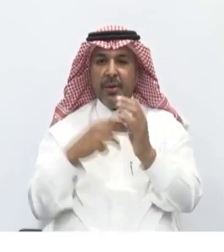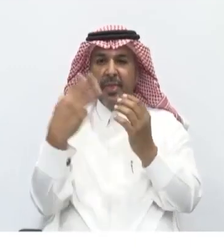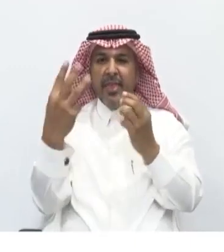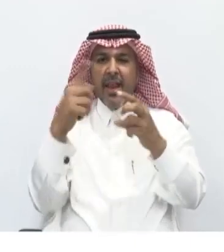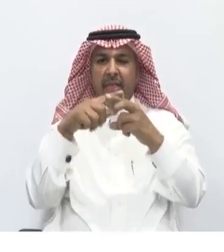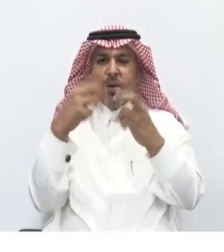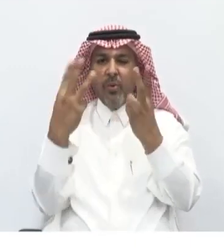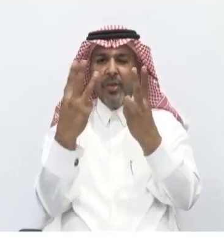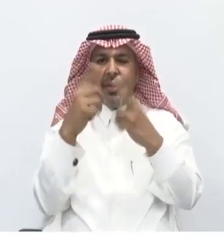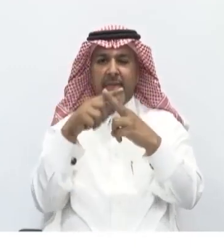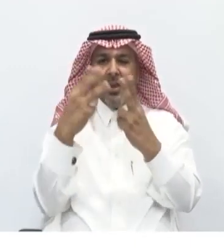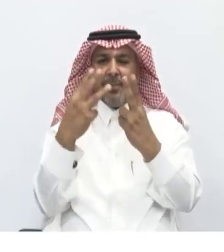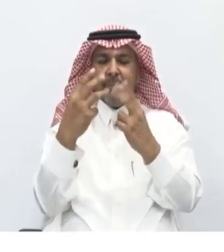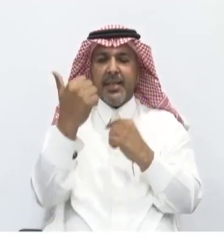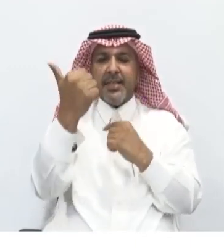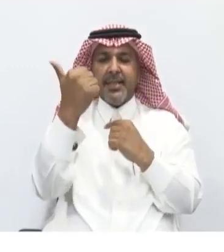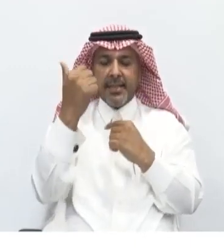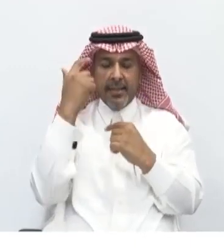موليه